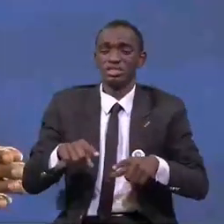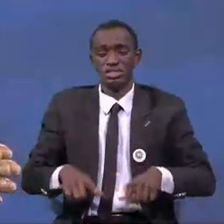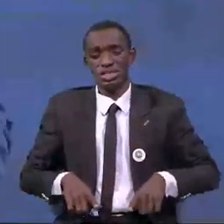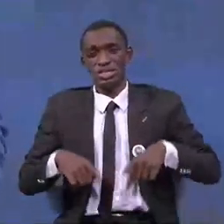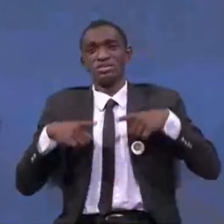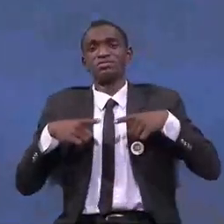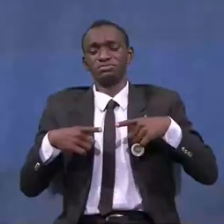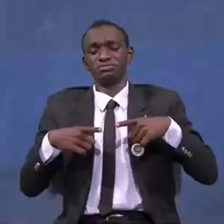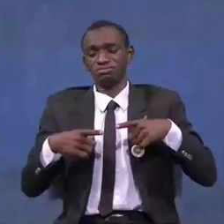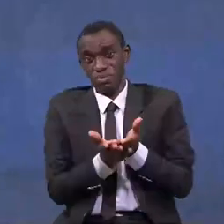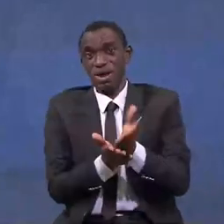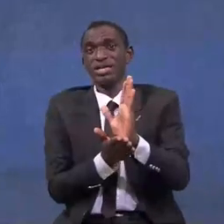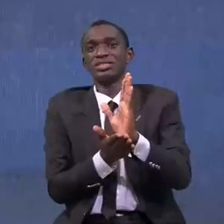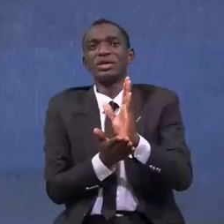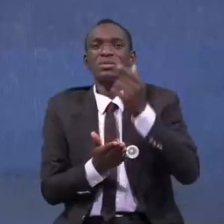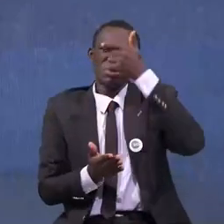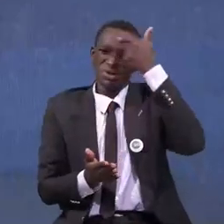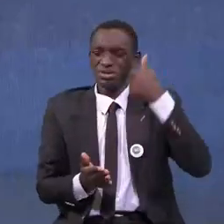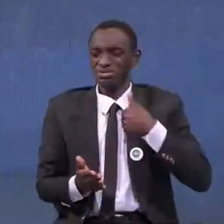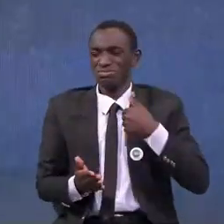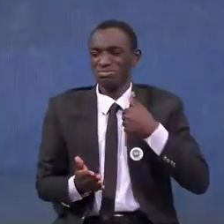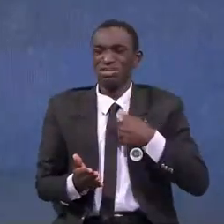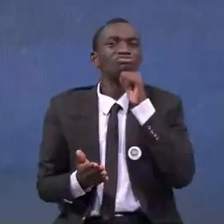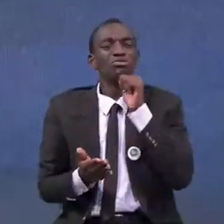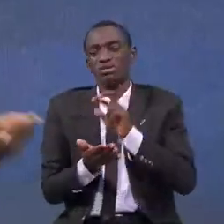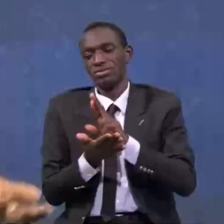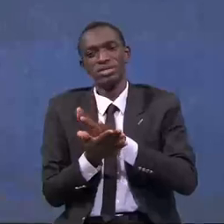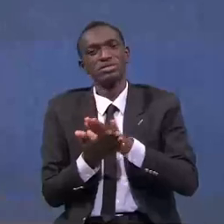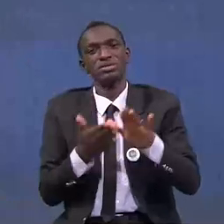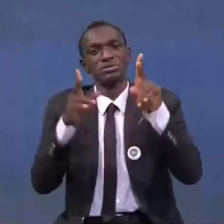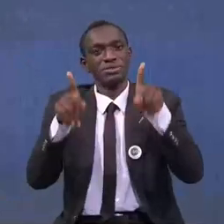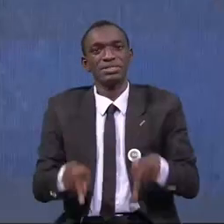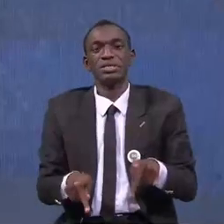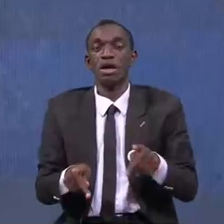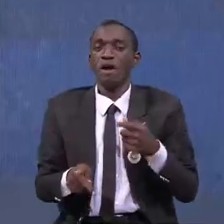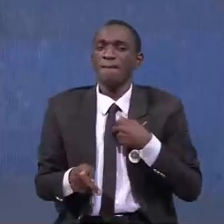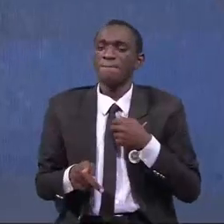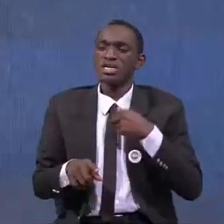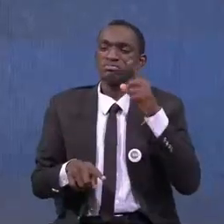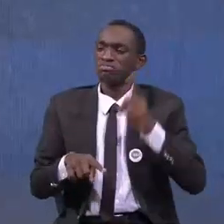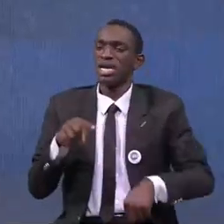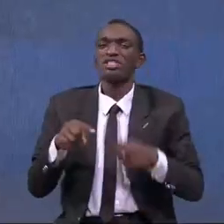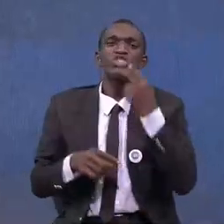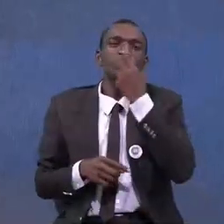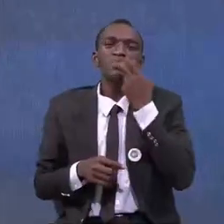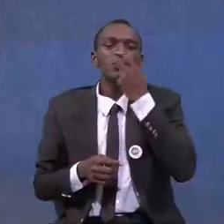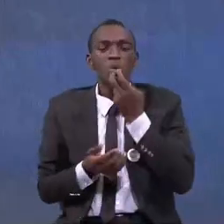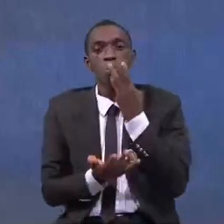je ne peux pas bien vivre dans la droiture parce que je suis injuste je ne peux pas bien